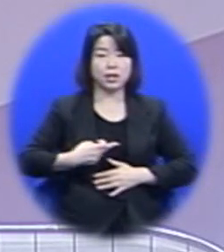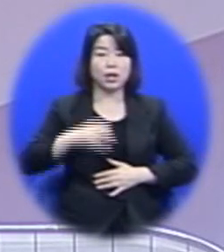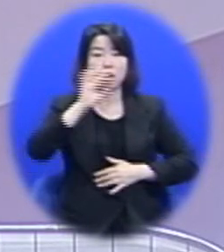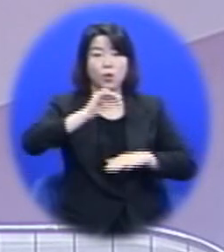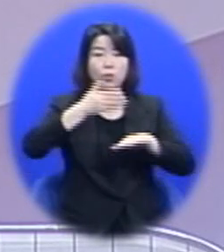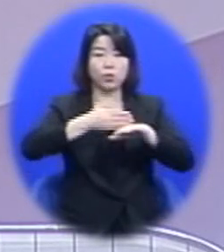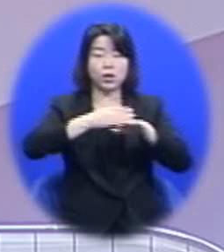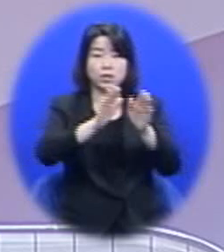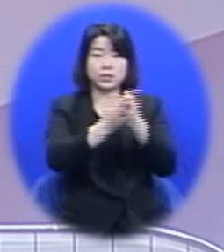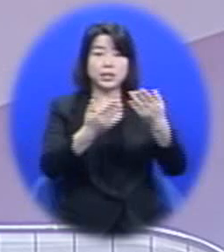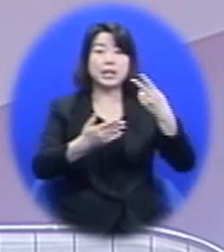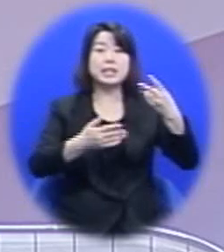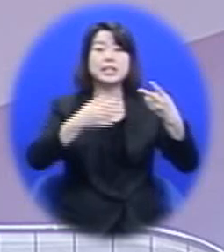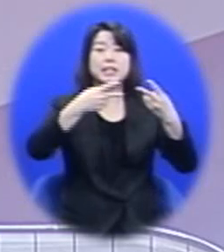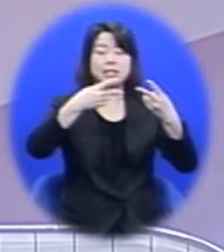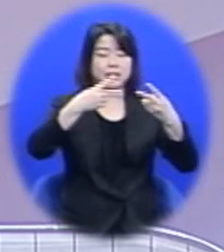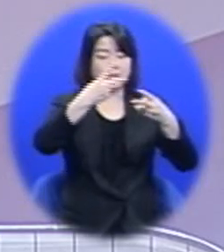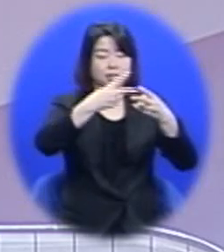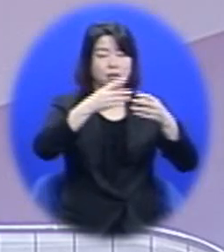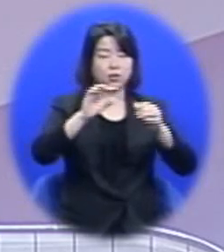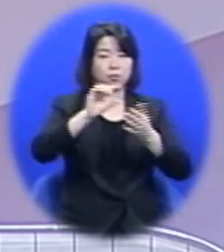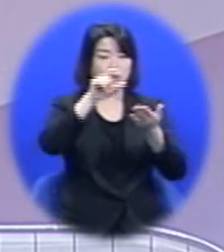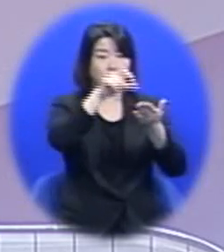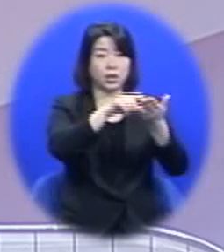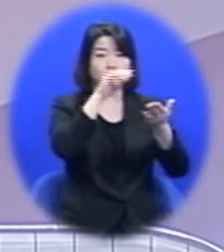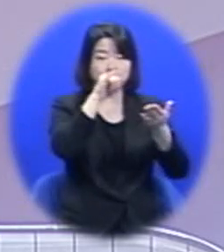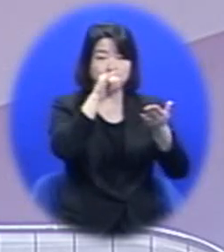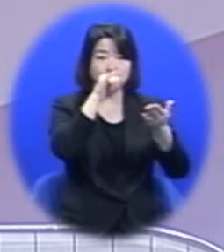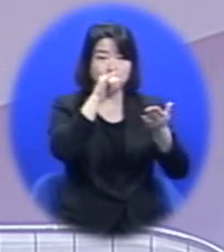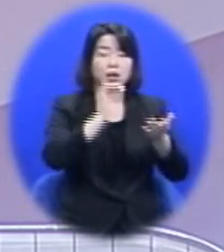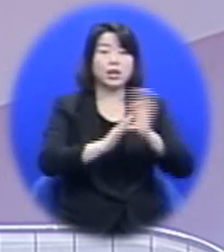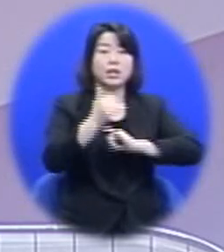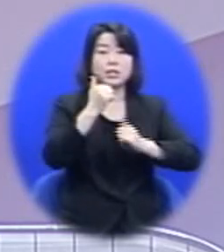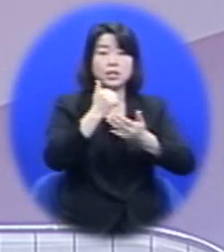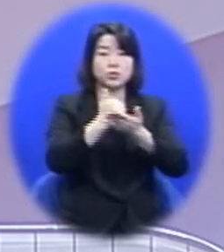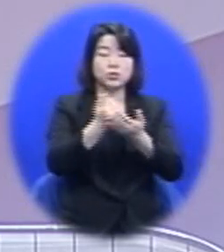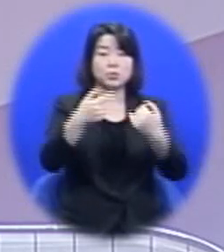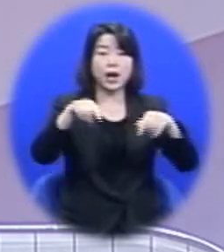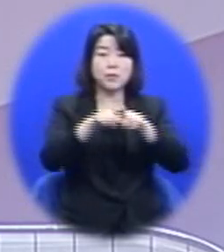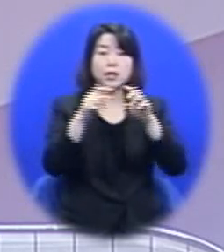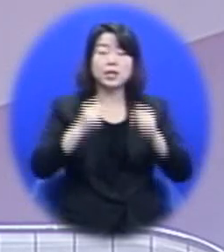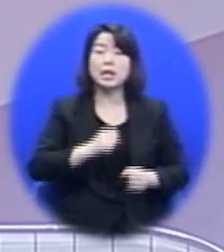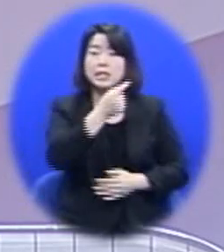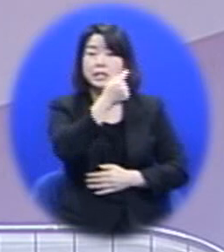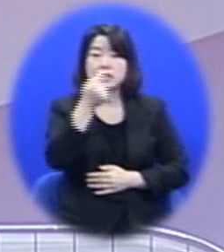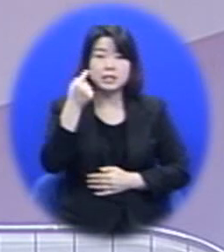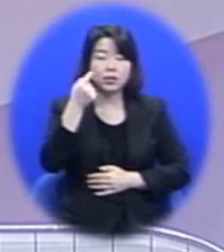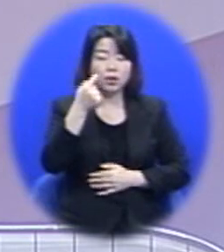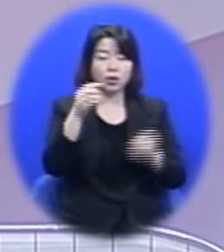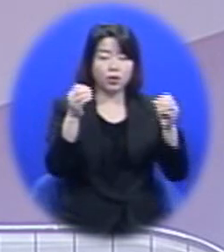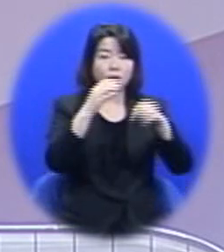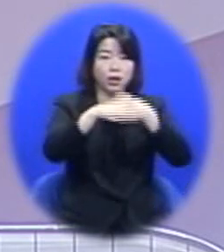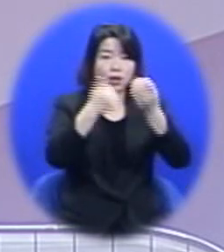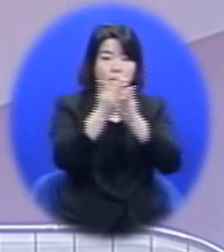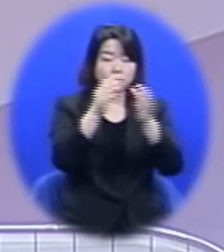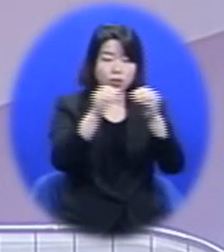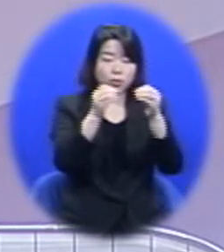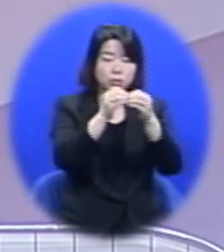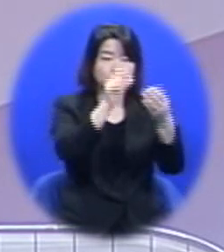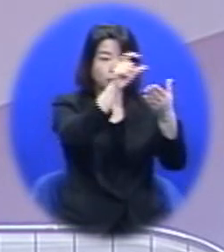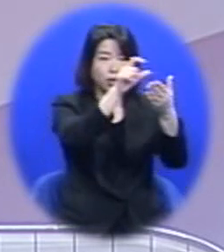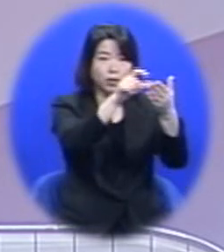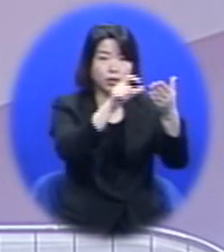메시지, 예수 믿은 성도 안에 예수님이 함께 계시는 증거, 그걸 성경 구절을 통해서